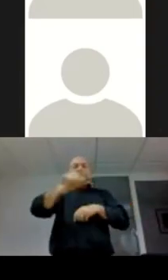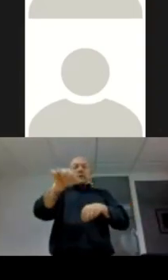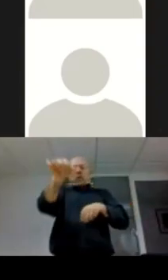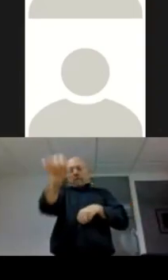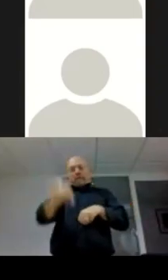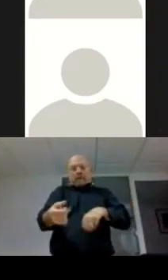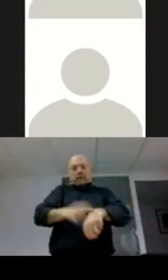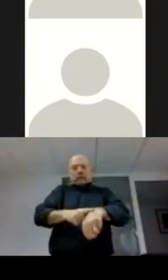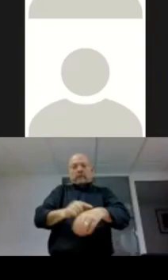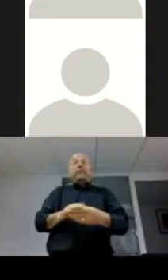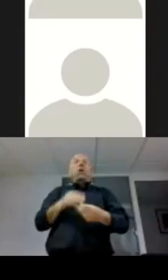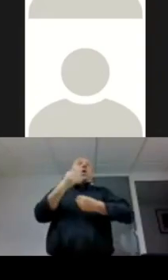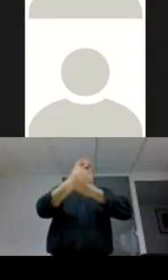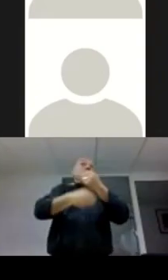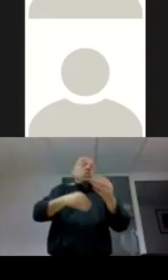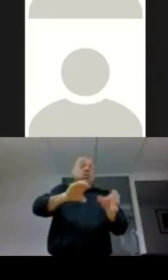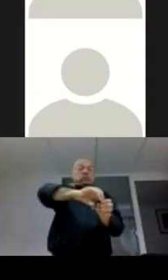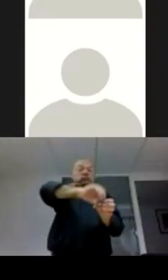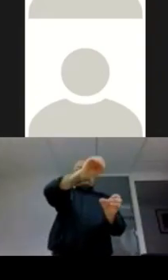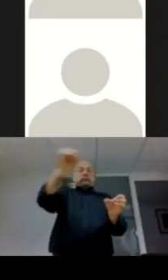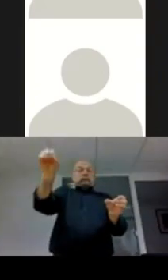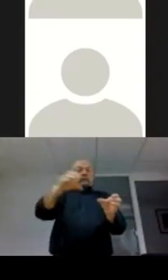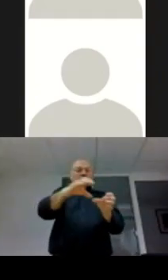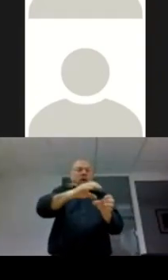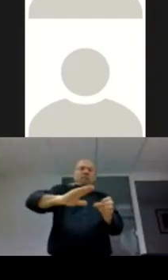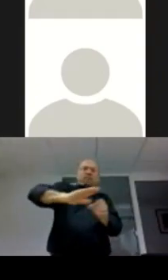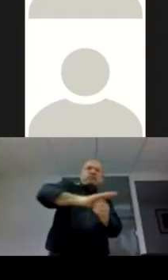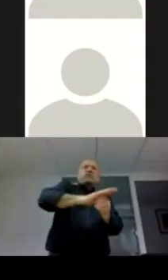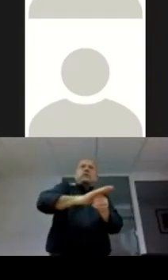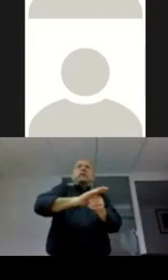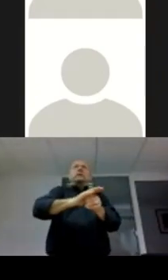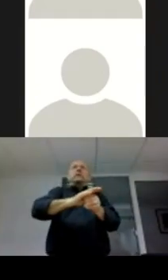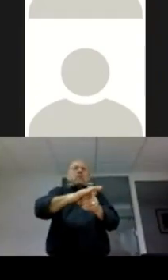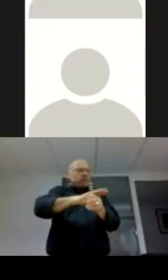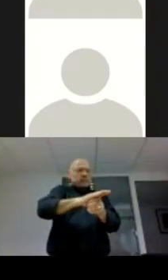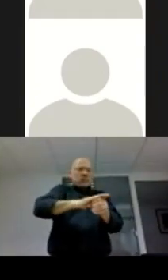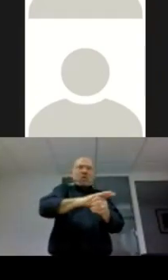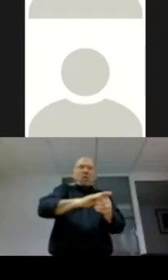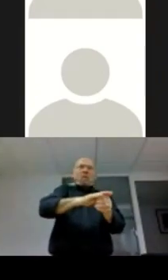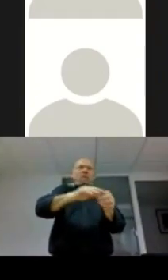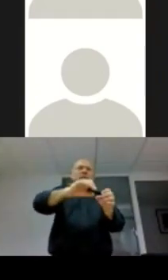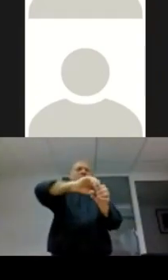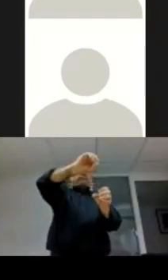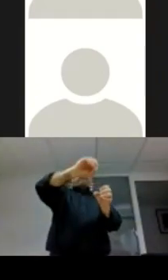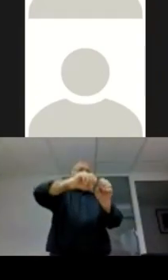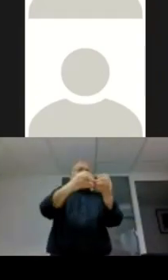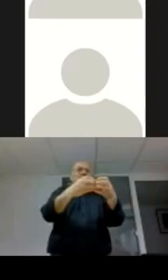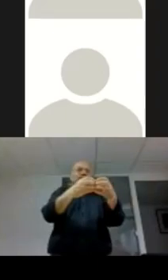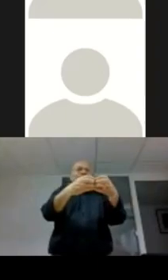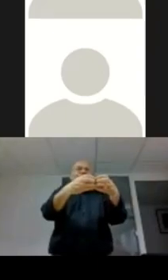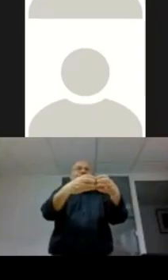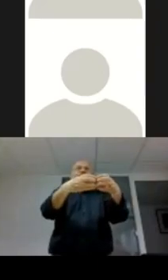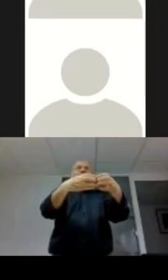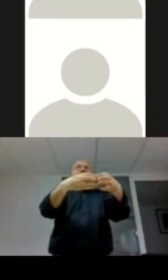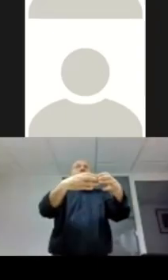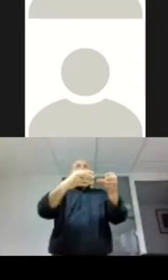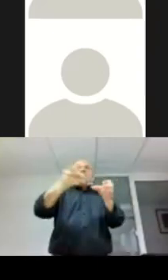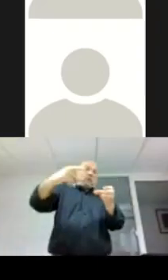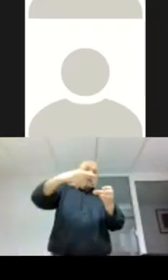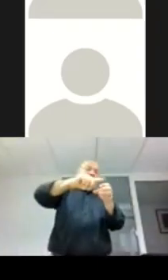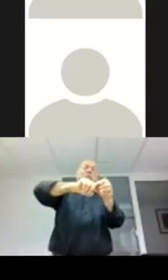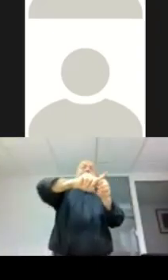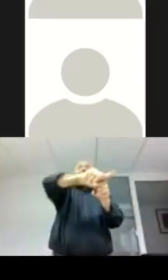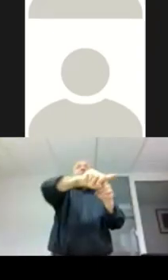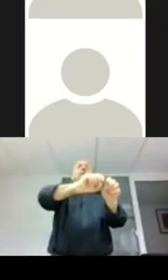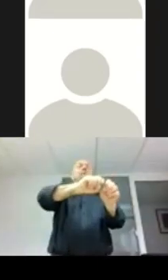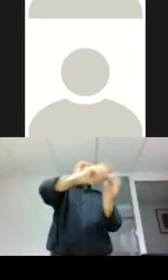arriver jusqu'aux urgences. Il y a aussi un contexte de perforation, c'est quand la phase d'occlusion finalement est dépassée et que